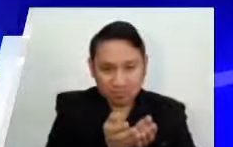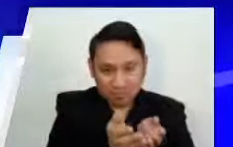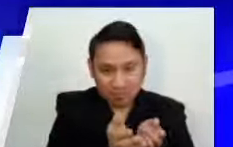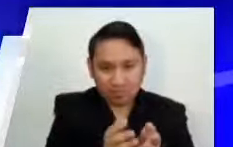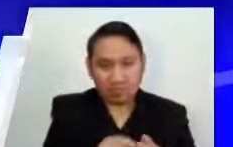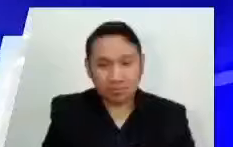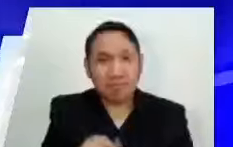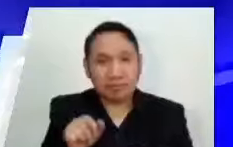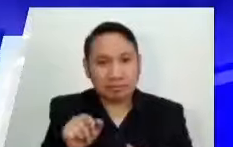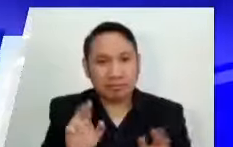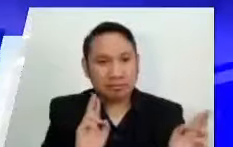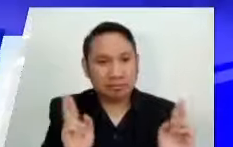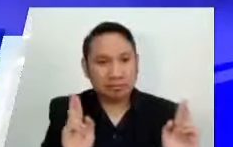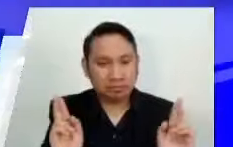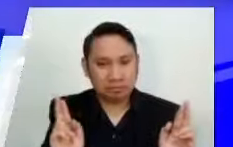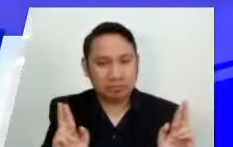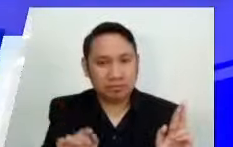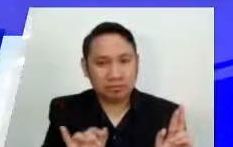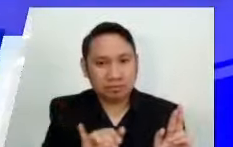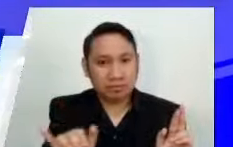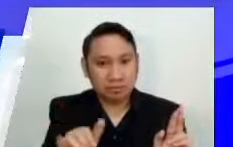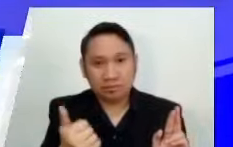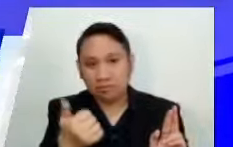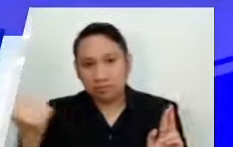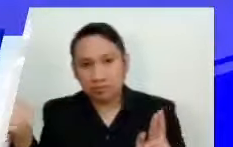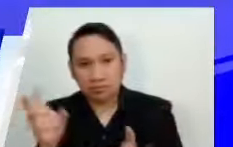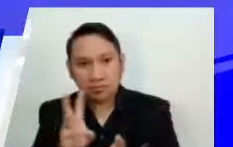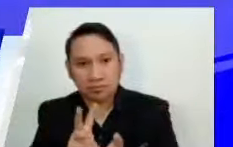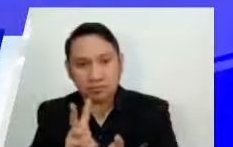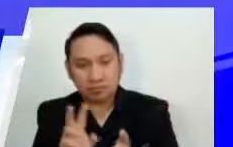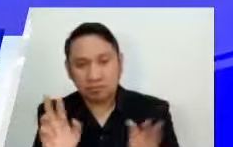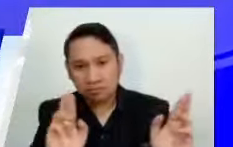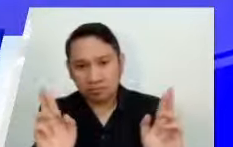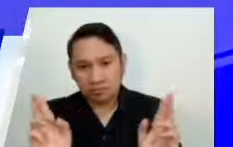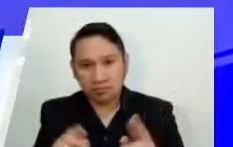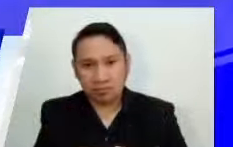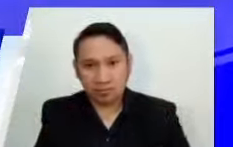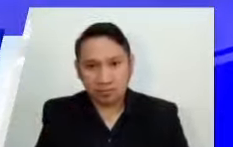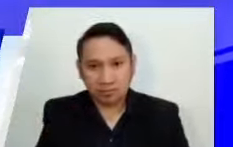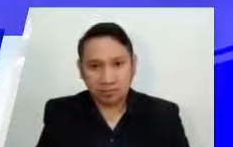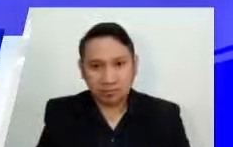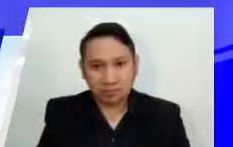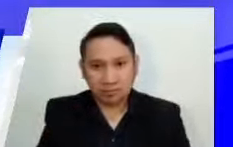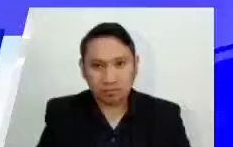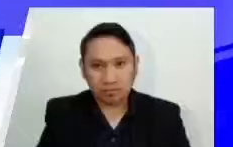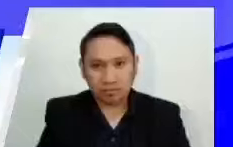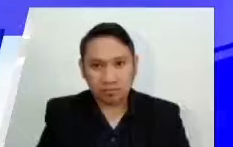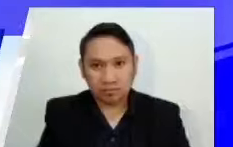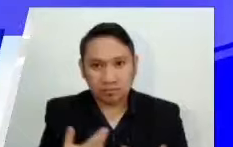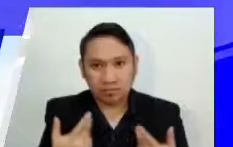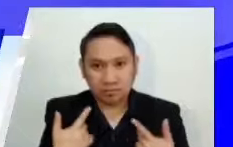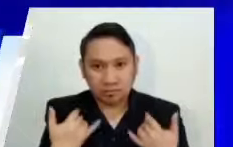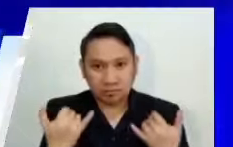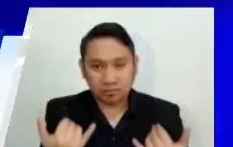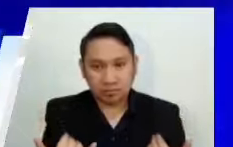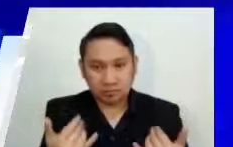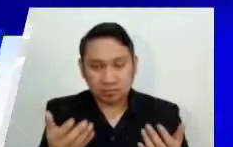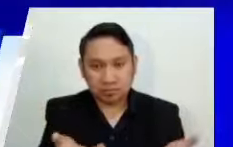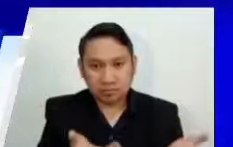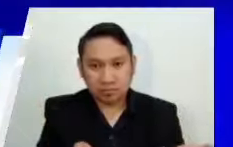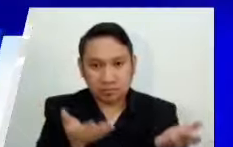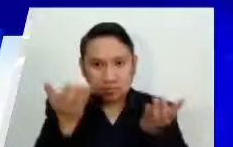taga Santa Ana. Mismo ma'am, nakakataas na. Tapos naikutan na rin namin na mag-akyat na talaga sila ng mga